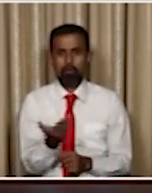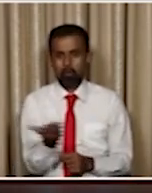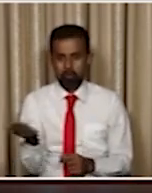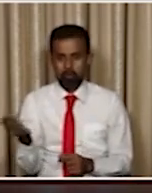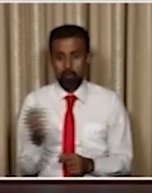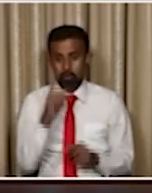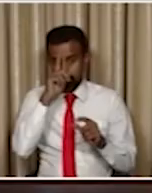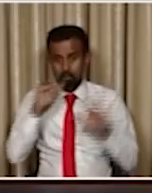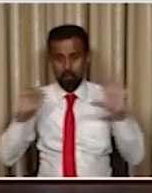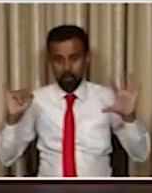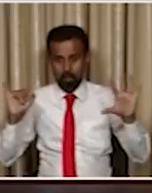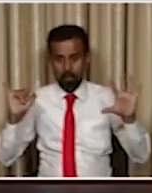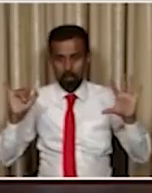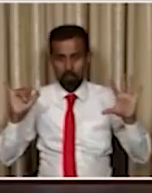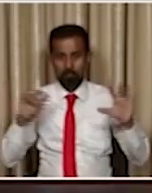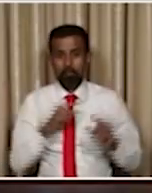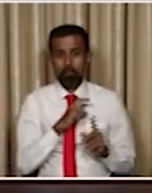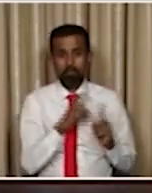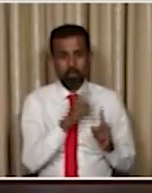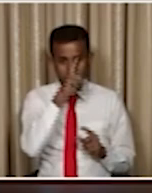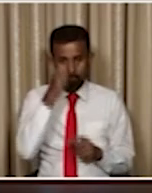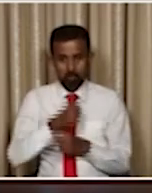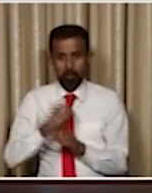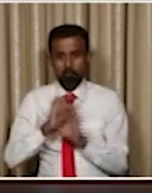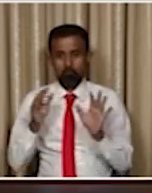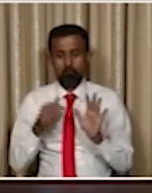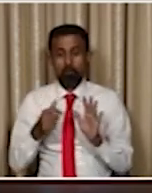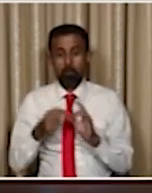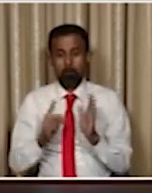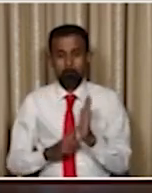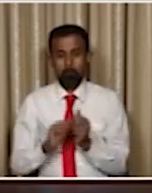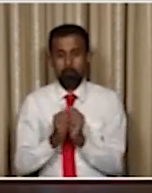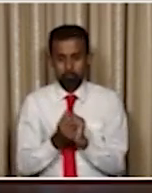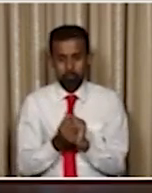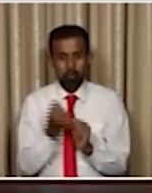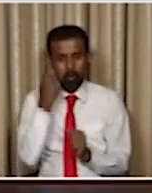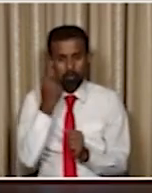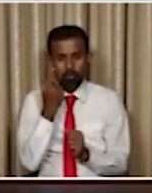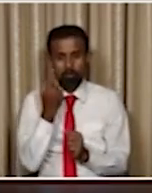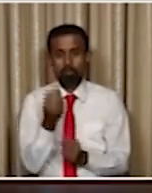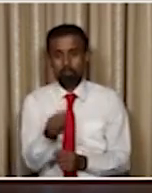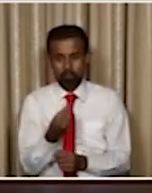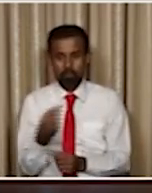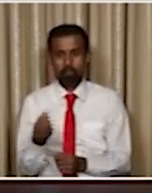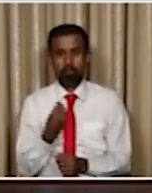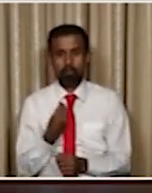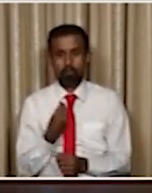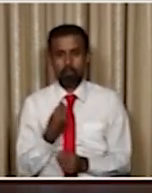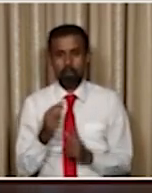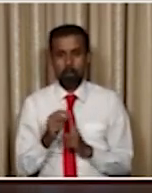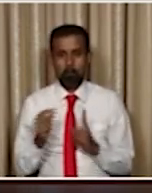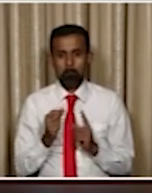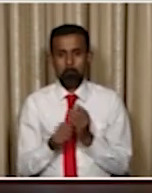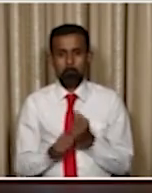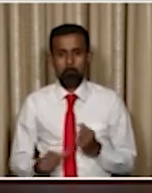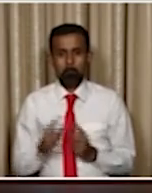සති 6ක් කල් දුන්නා දෙසැම්බර් මාසේ ගැසට් කරන ලද පනතට යම් සංශෝධන තියෙනවා නම් අදහස් තියෙනවා නම් යෝජනා ලබා දෙන්න කියලා. හැබැයි මේ පාර්ලිමේන්තු